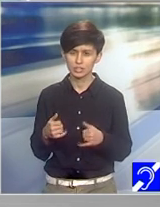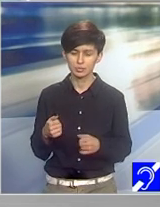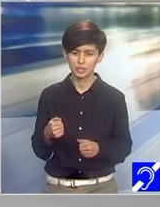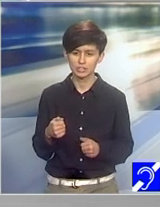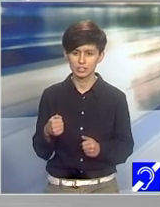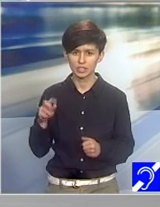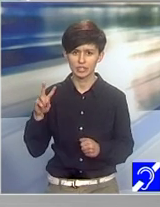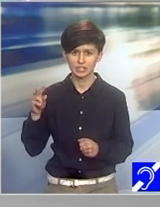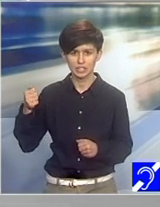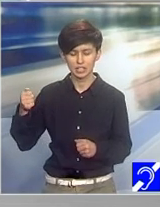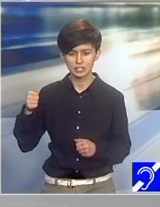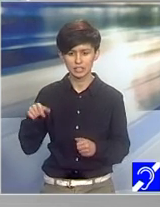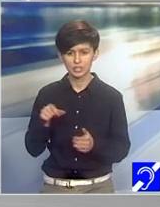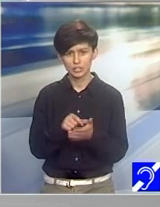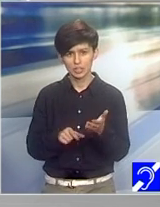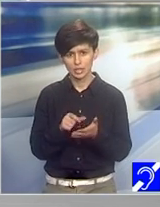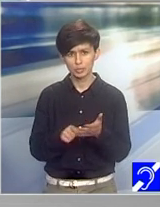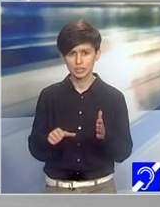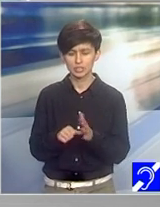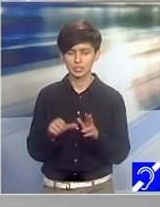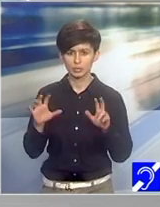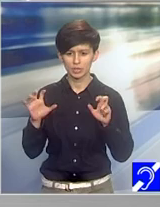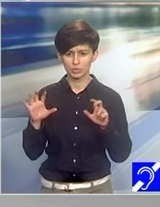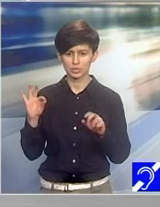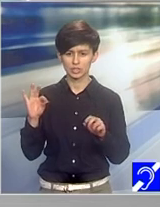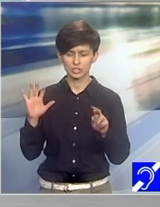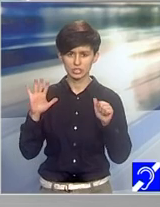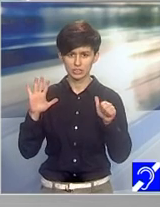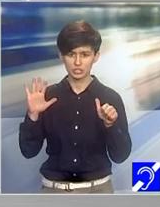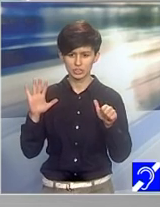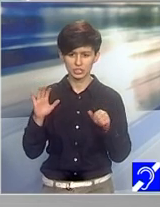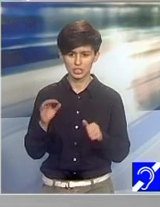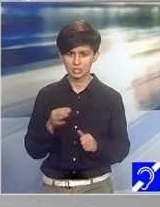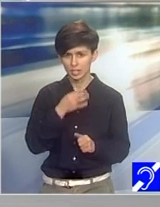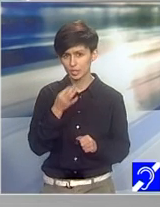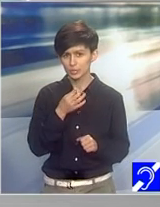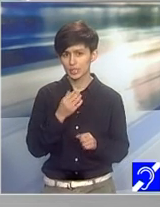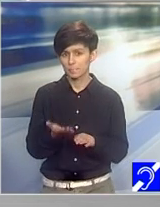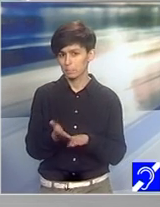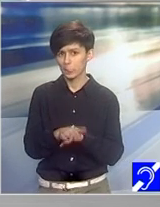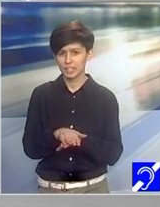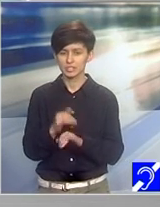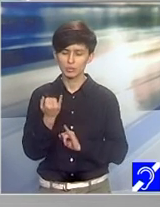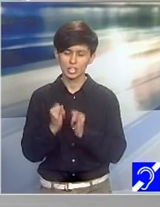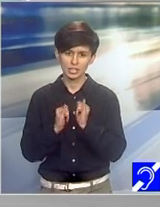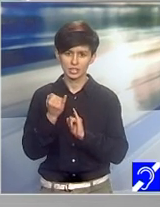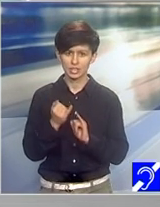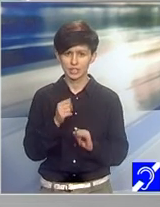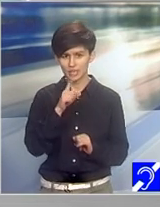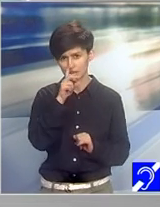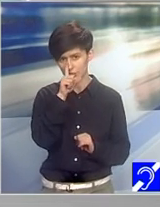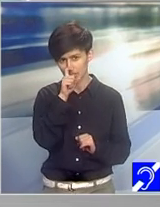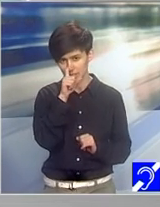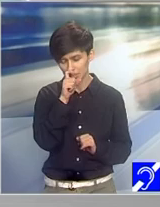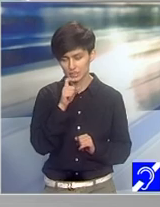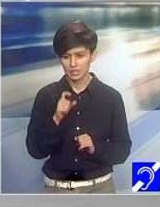prin această poezie din 1956, când făcea apel să piară iar barea din țară și dușmânia în